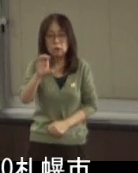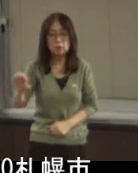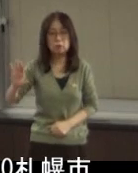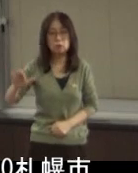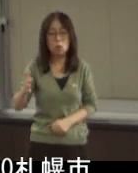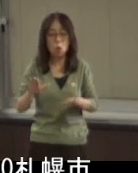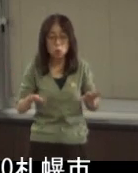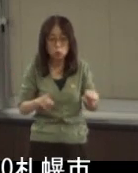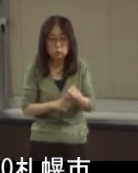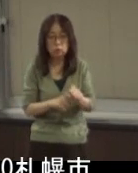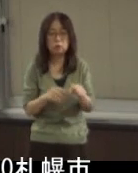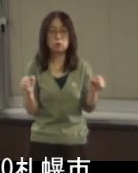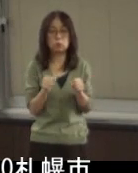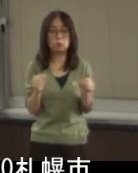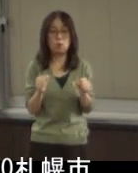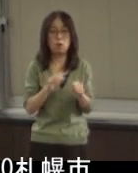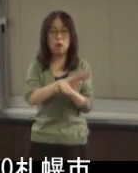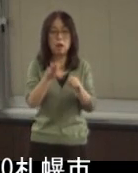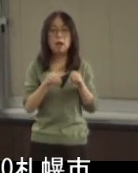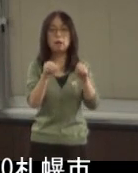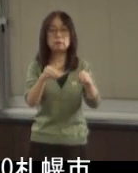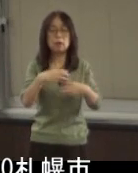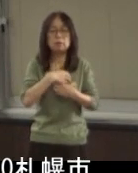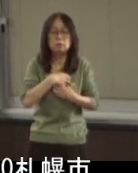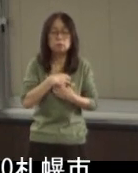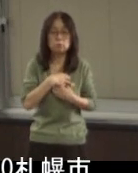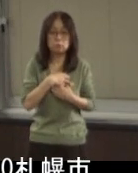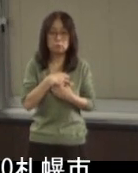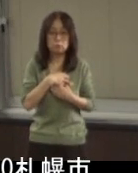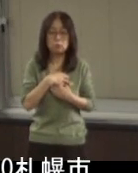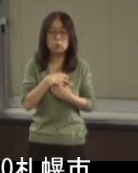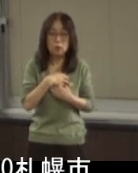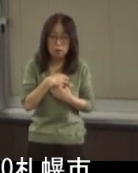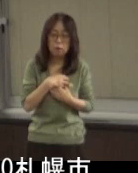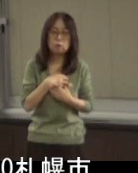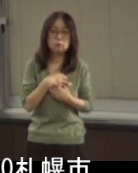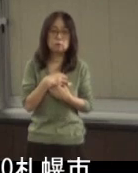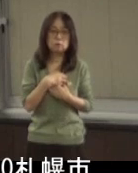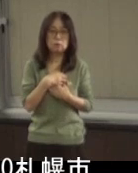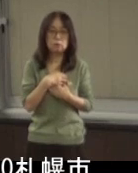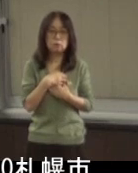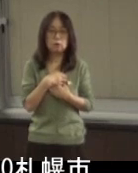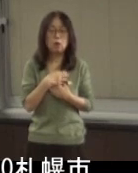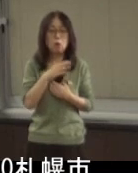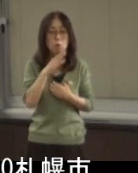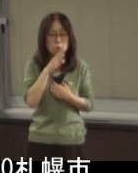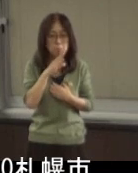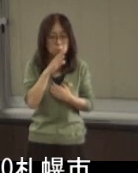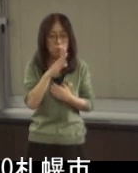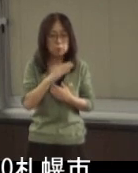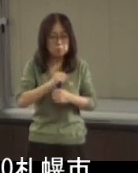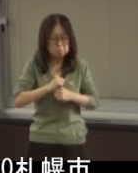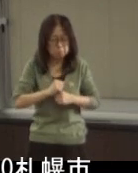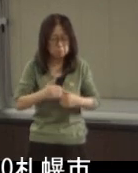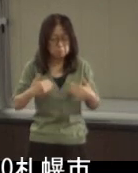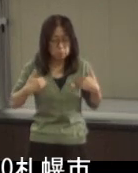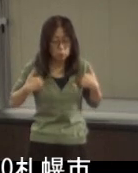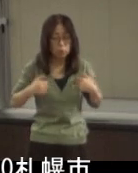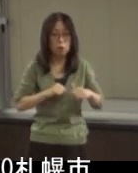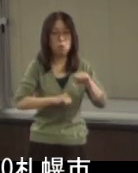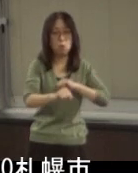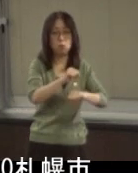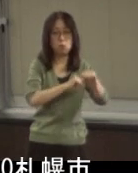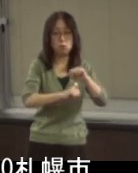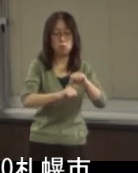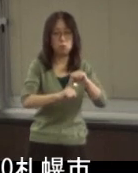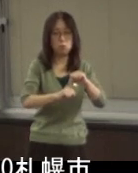冬は感染リスクのですね、 高い行動ということをもうできるだけ避